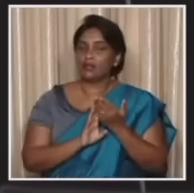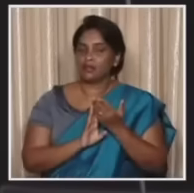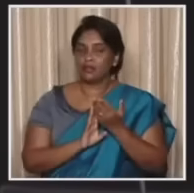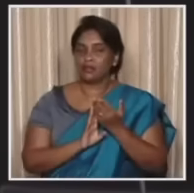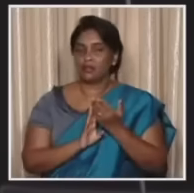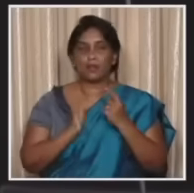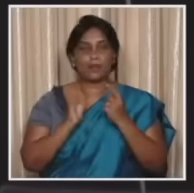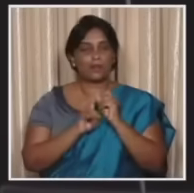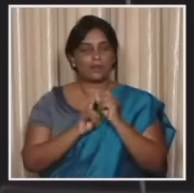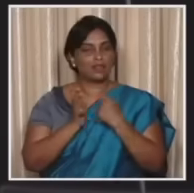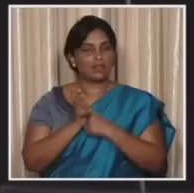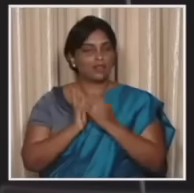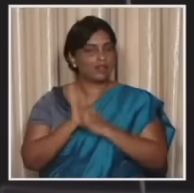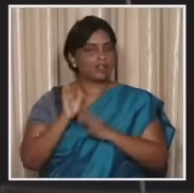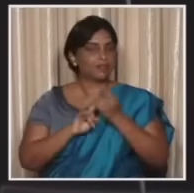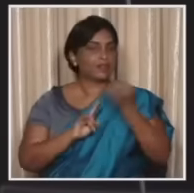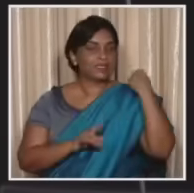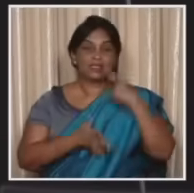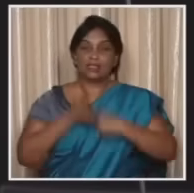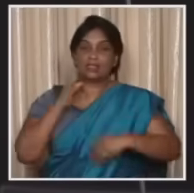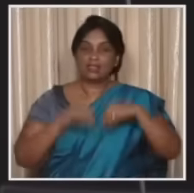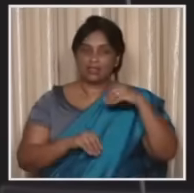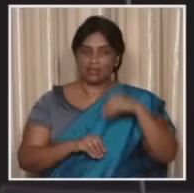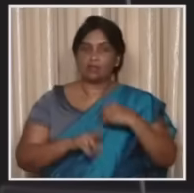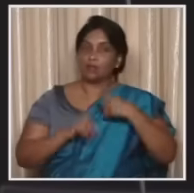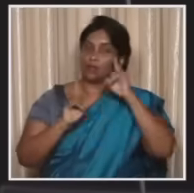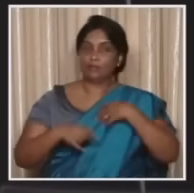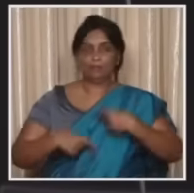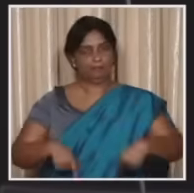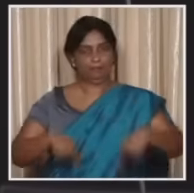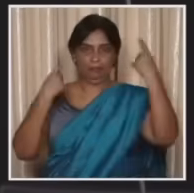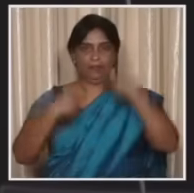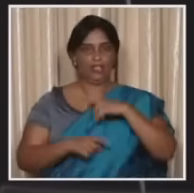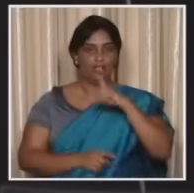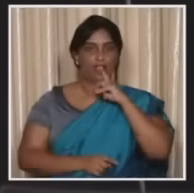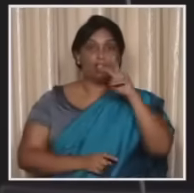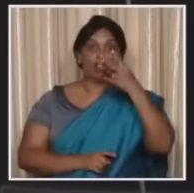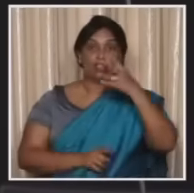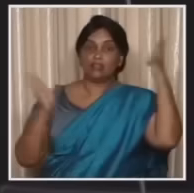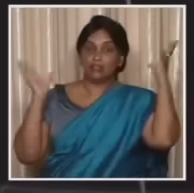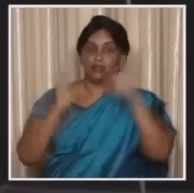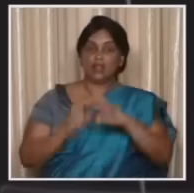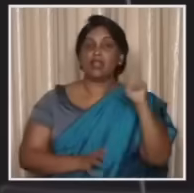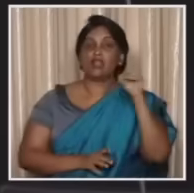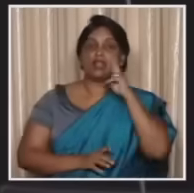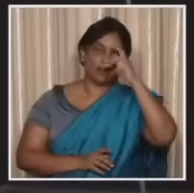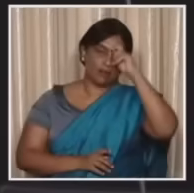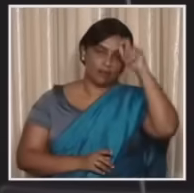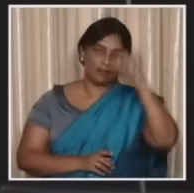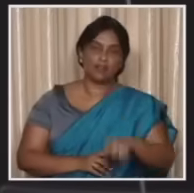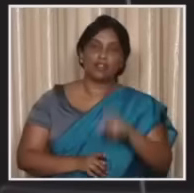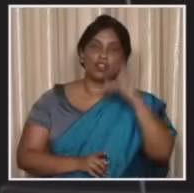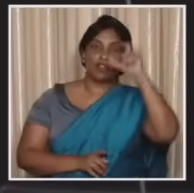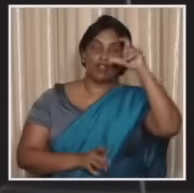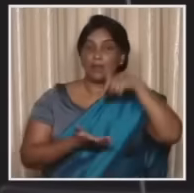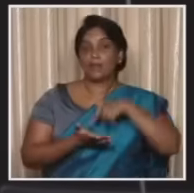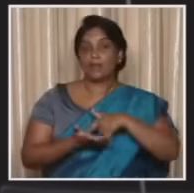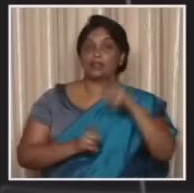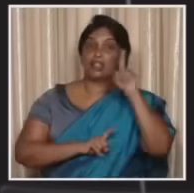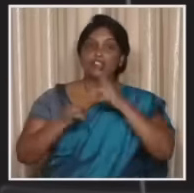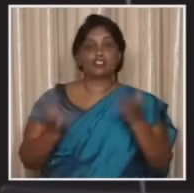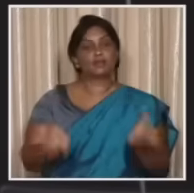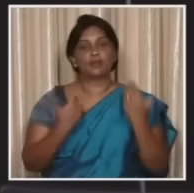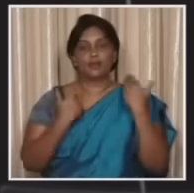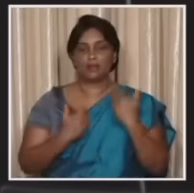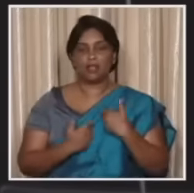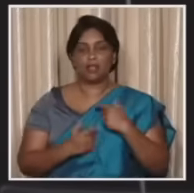මේ ප්‍රසන්න රත්නායකව ගිය මහමැතිවරණේ මම ඔහොම අභියෝගයක් කරා. 200ක් ගෙනල්ලා රනිල් වික්‍රමසිංහ මහත්තයර මැදකොළඹ රැස්වීමක් තියන්න කියලා